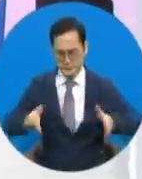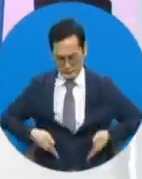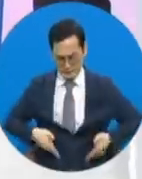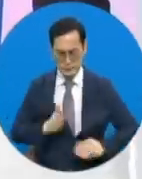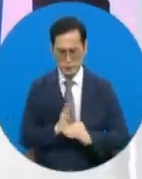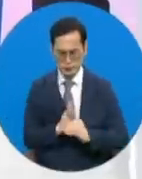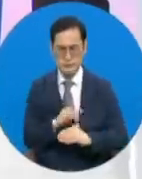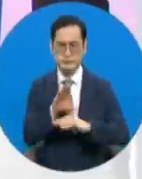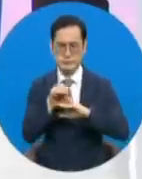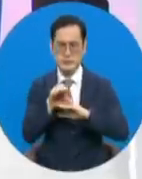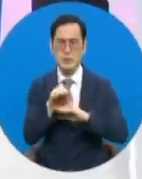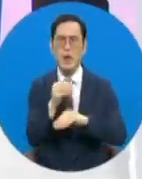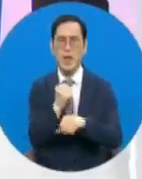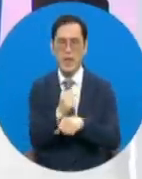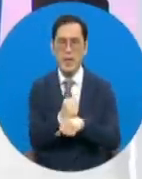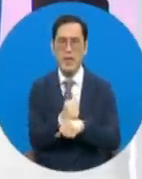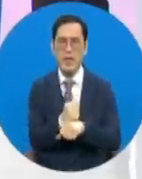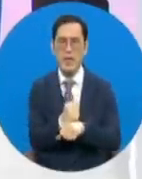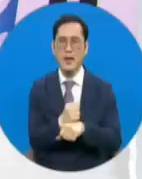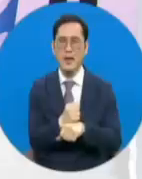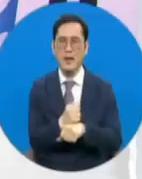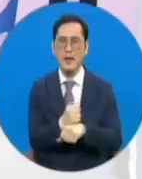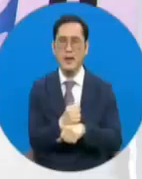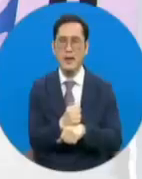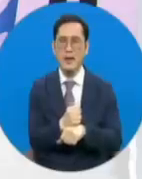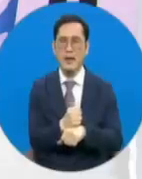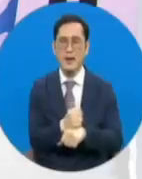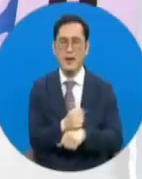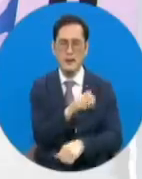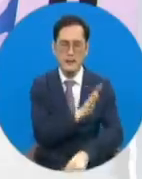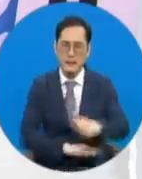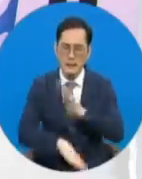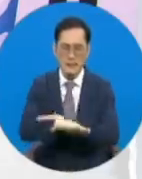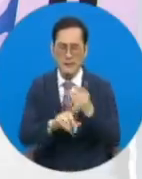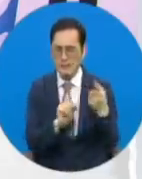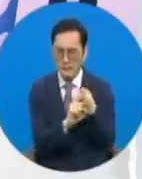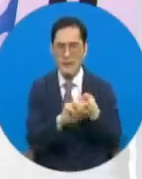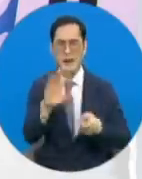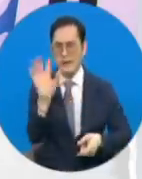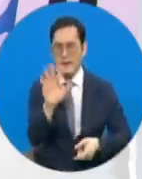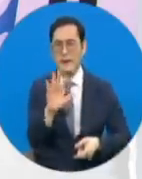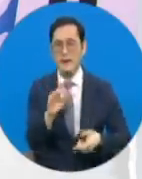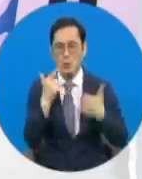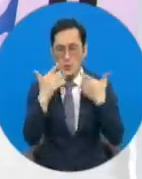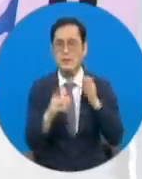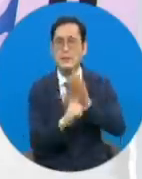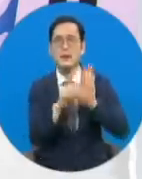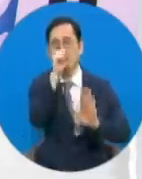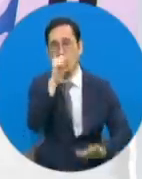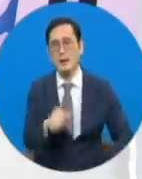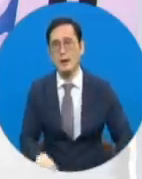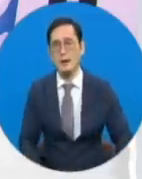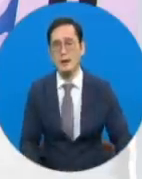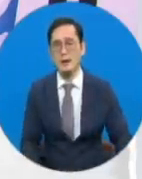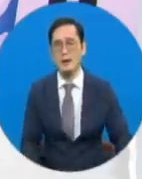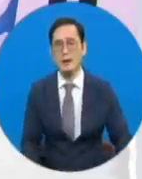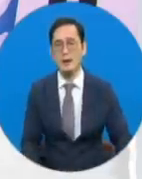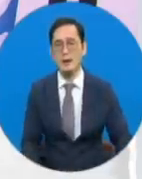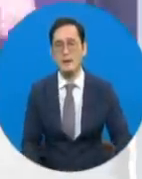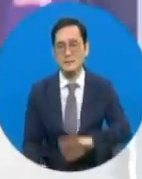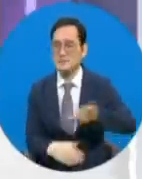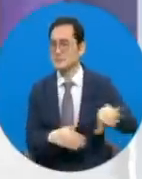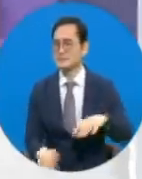사장이 뭐 죽을 각오로서 맡겠다 이런 얘기하는 게 맞죠. 그런데 갑자기 딜을 하는 거죠.